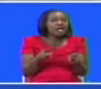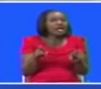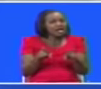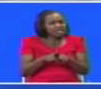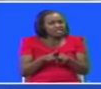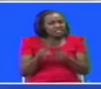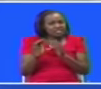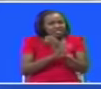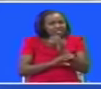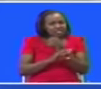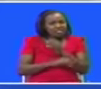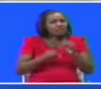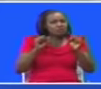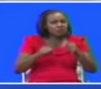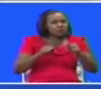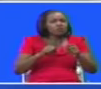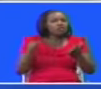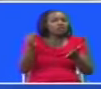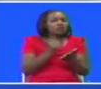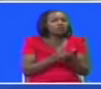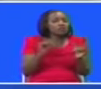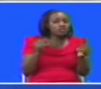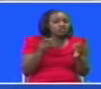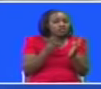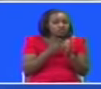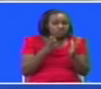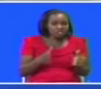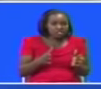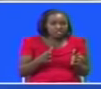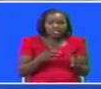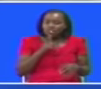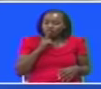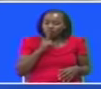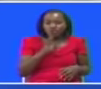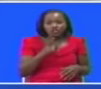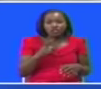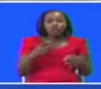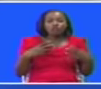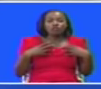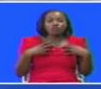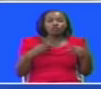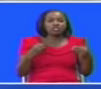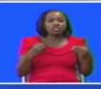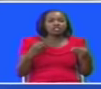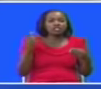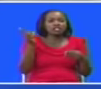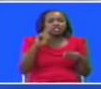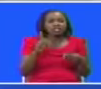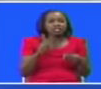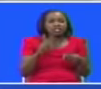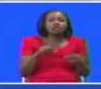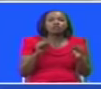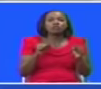tuna uwezo wa kuandika madaktari wapya? Kumetolewa hoja kutoka kwa Wizara ya Afya kwamba wana uwezo pia wa